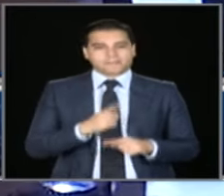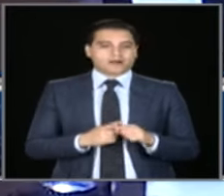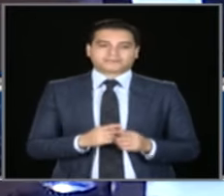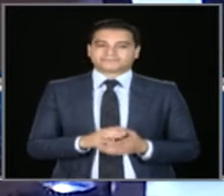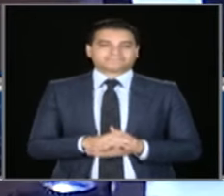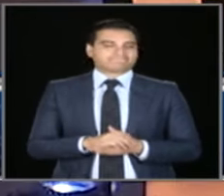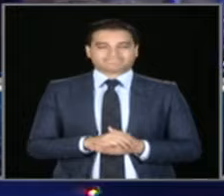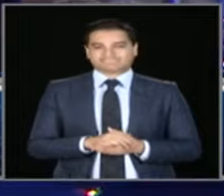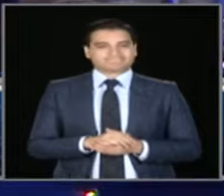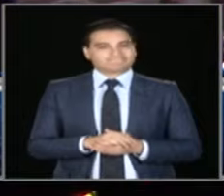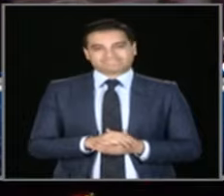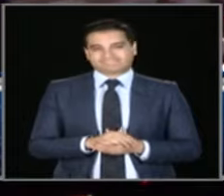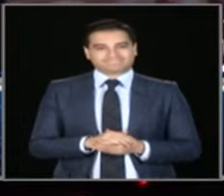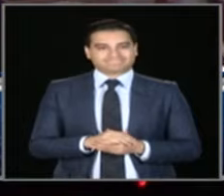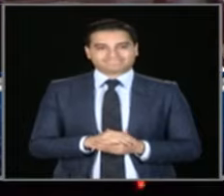إجابة خاطئة.